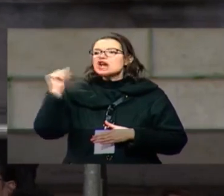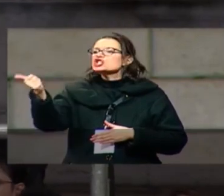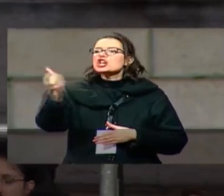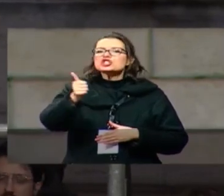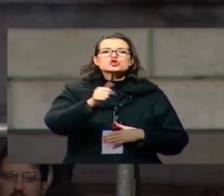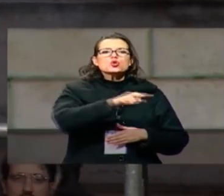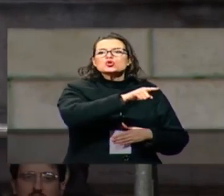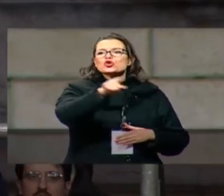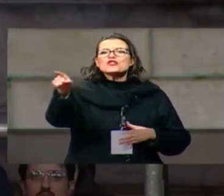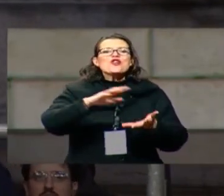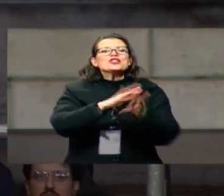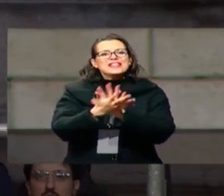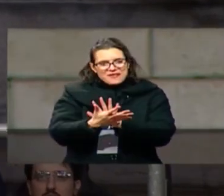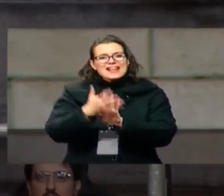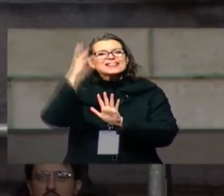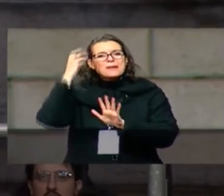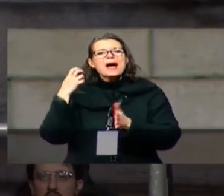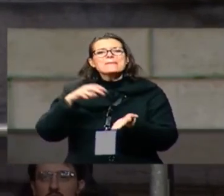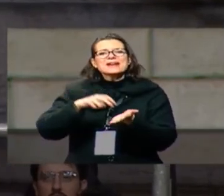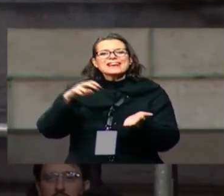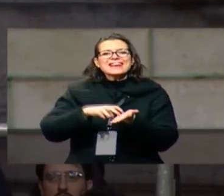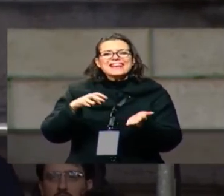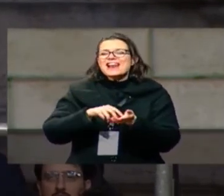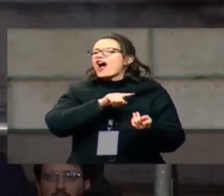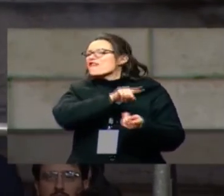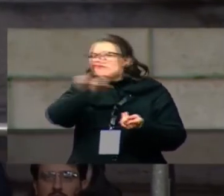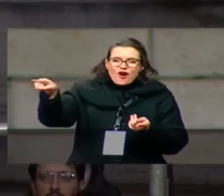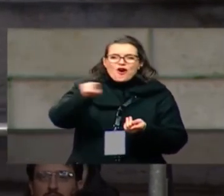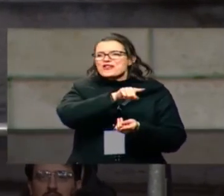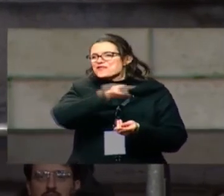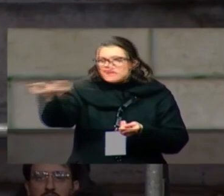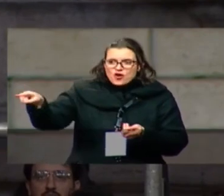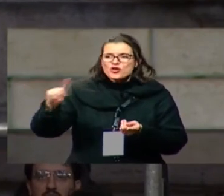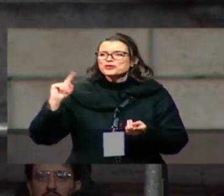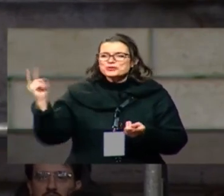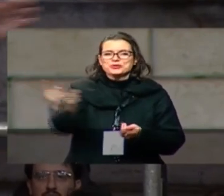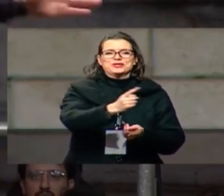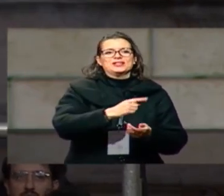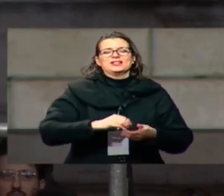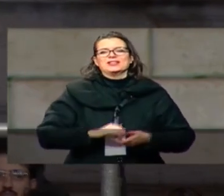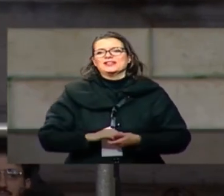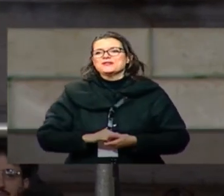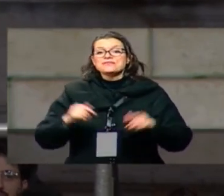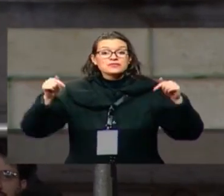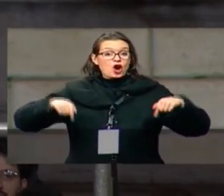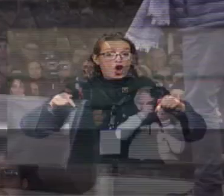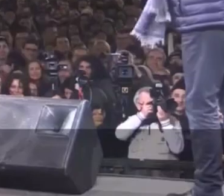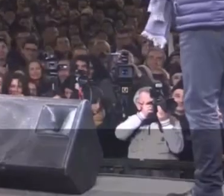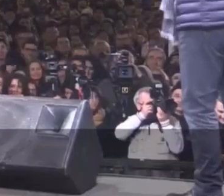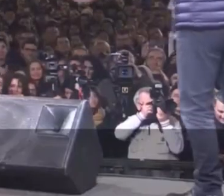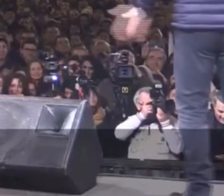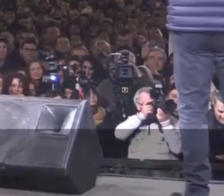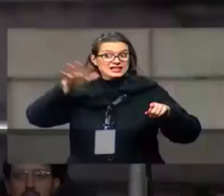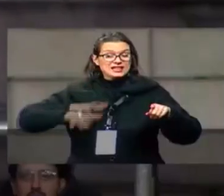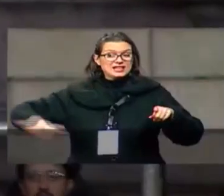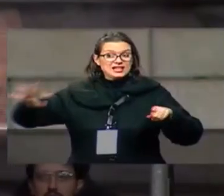Beppe Grillo adesso siete tutti beppini grillini siete tutti Oggi avete sentito persone